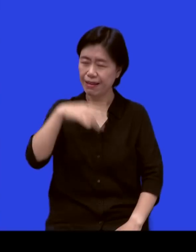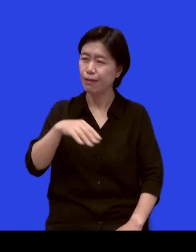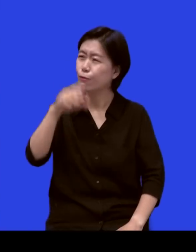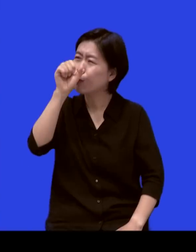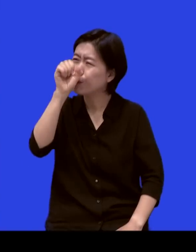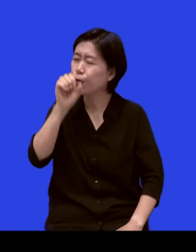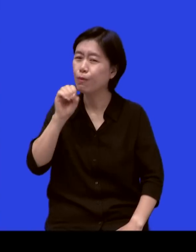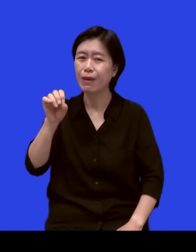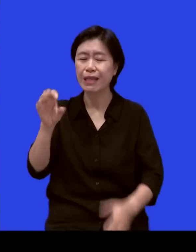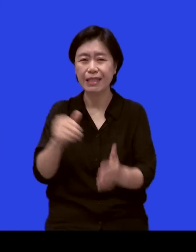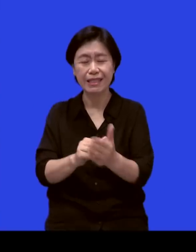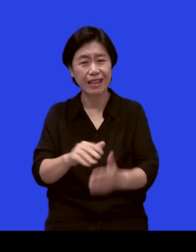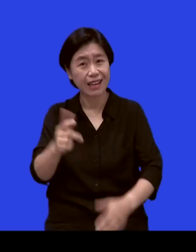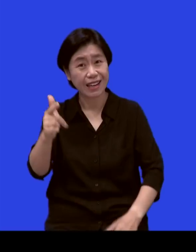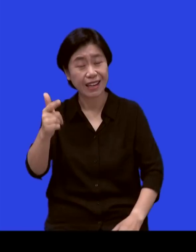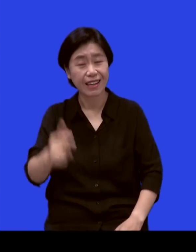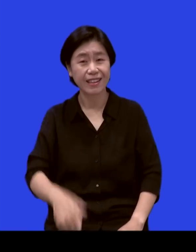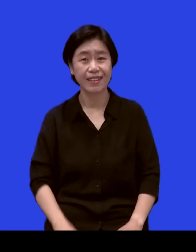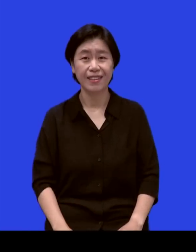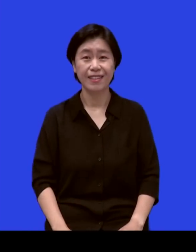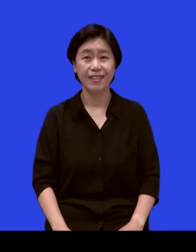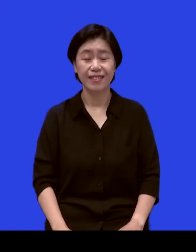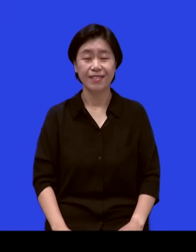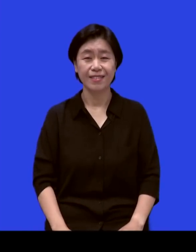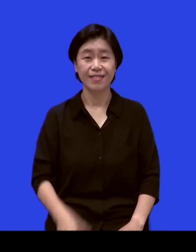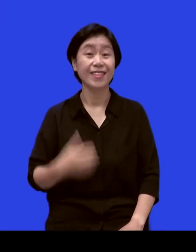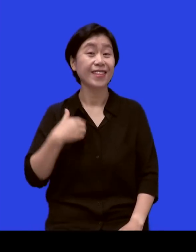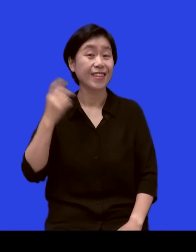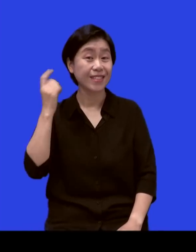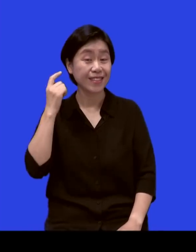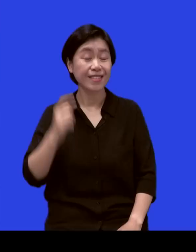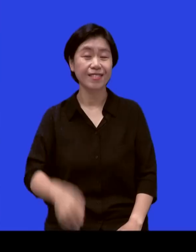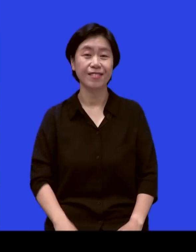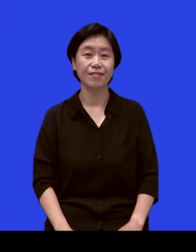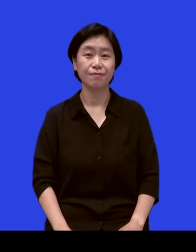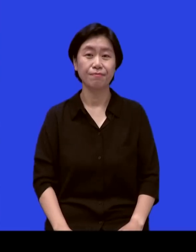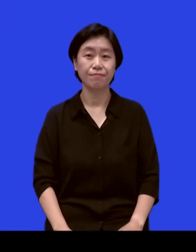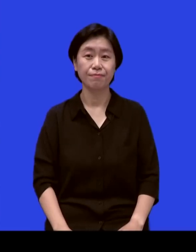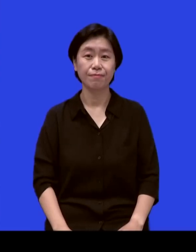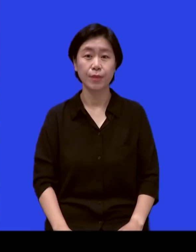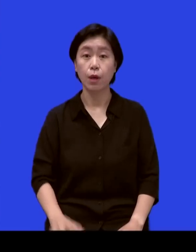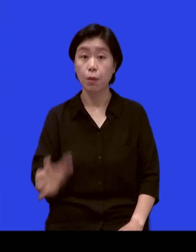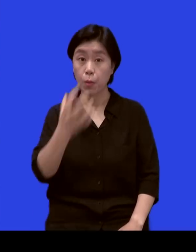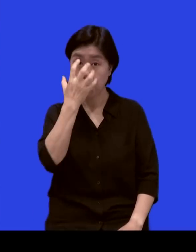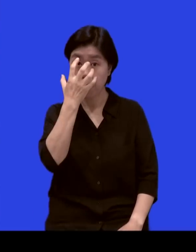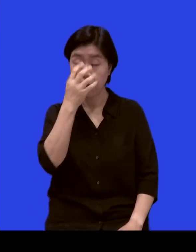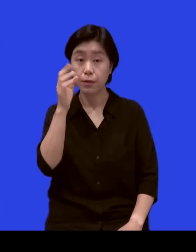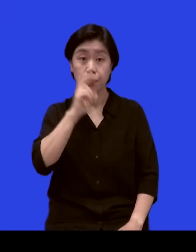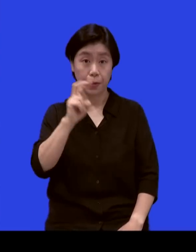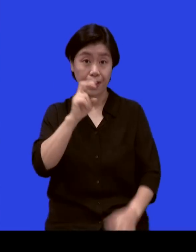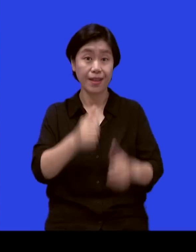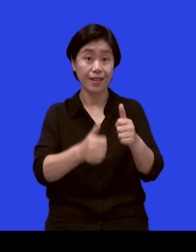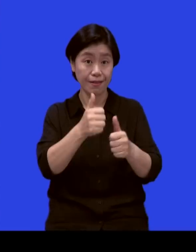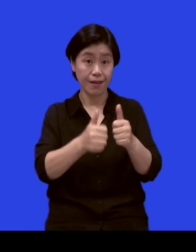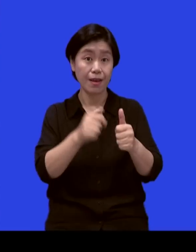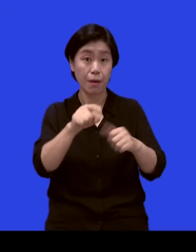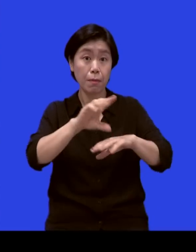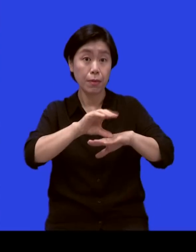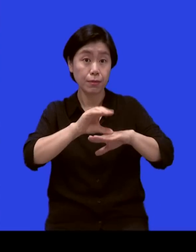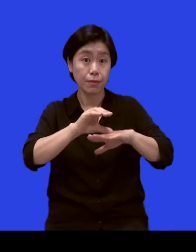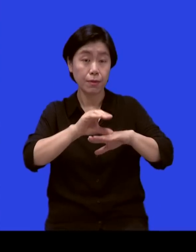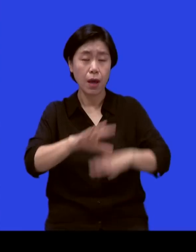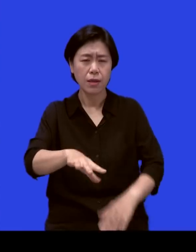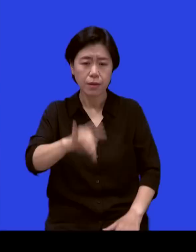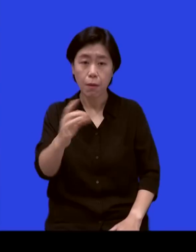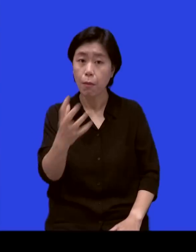내고 하시고 이런 느낌이라서 저희가 듣기로 저희가 많이 알고 있는 그 복면가왕 프로그램에 네. 그 복면을 처음 만드신 분이라고